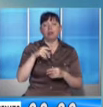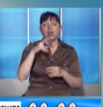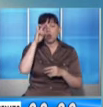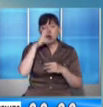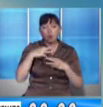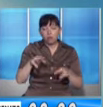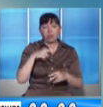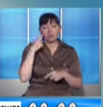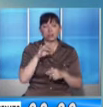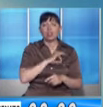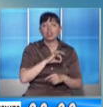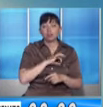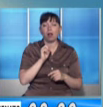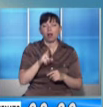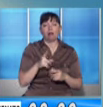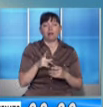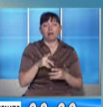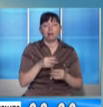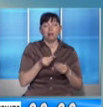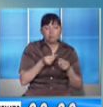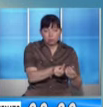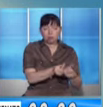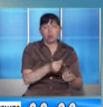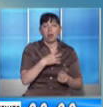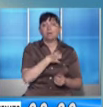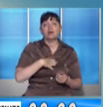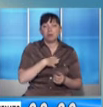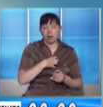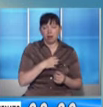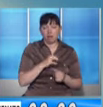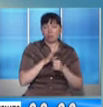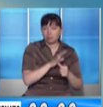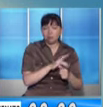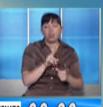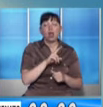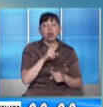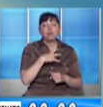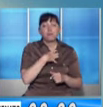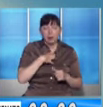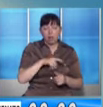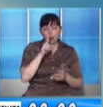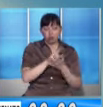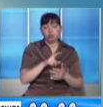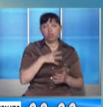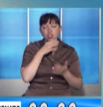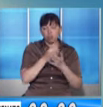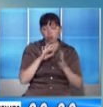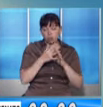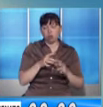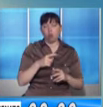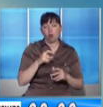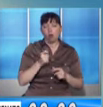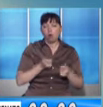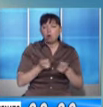fost folosiți ca un instrument de loializare a primarilor și asta trebuie să înceteze. Primarii trebuie să fie gospodari în propriile comunități, să aibă